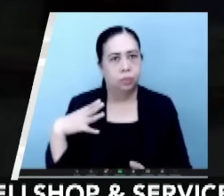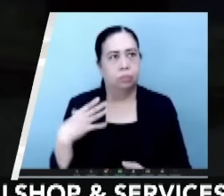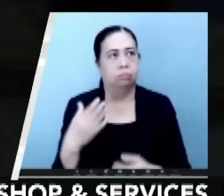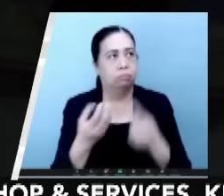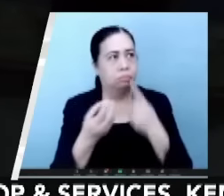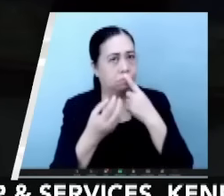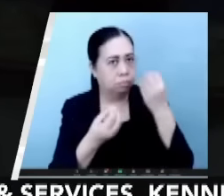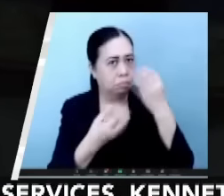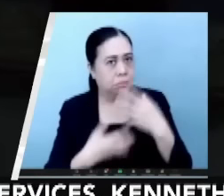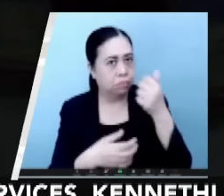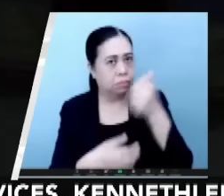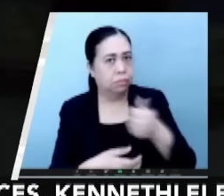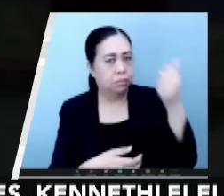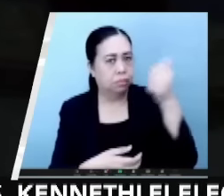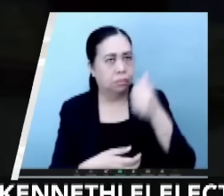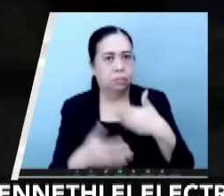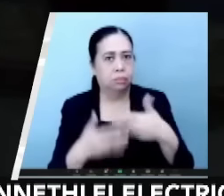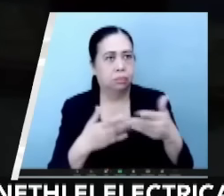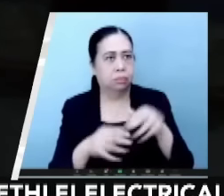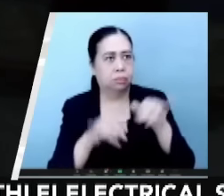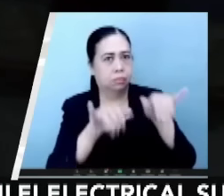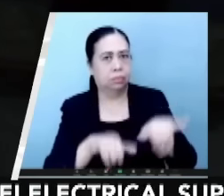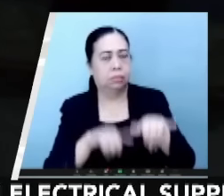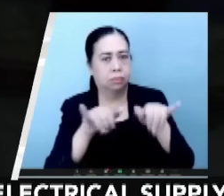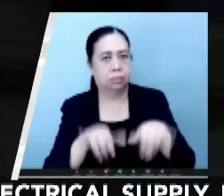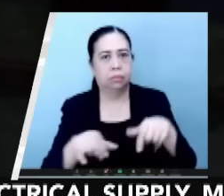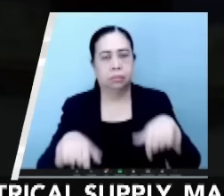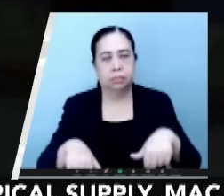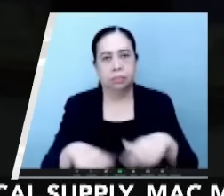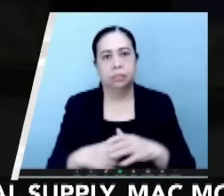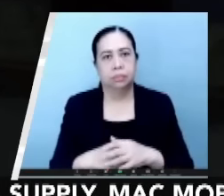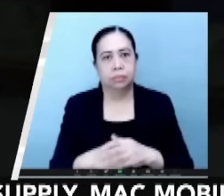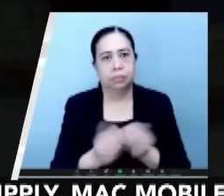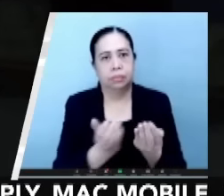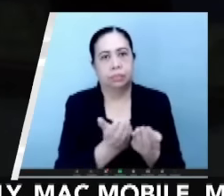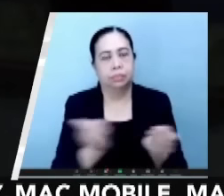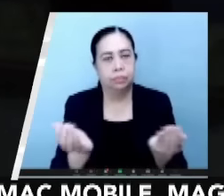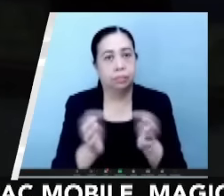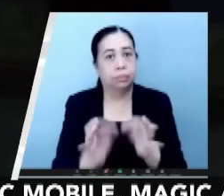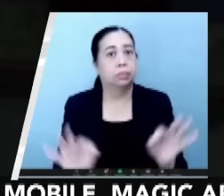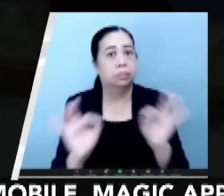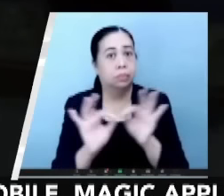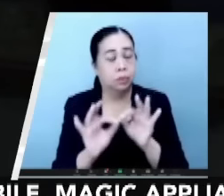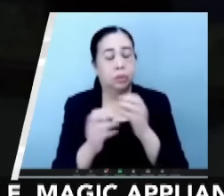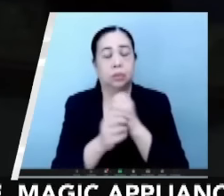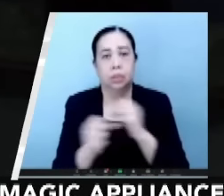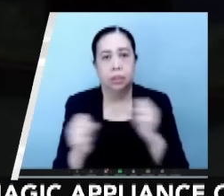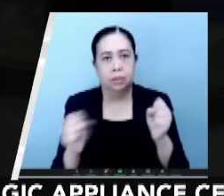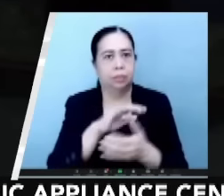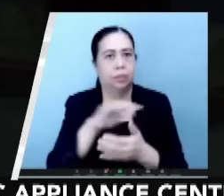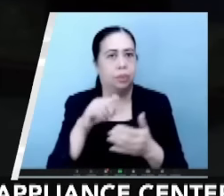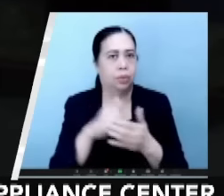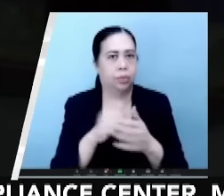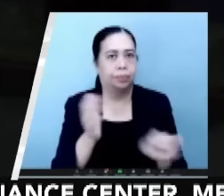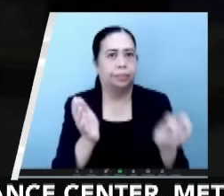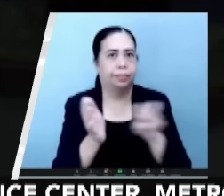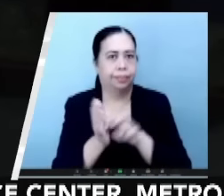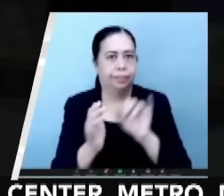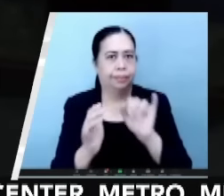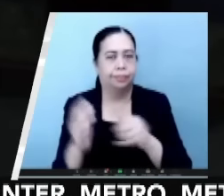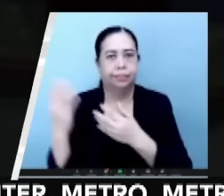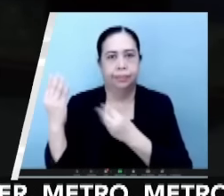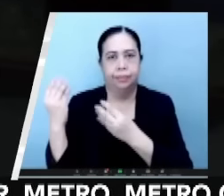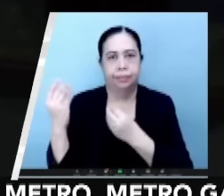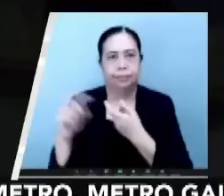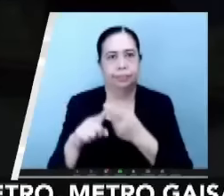Ilang araw man silang nakatenga dito sa Pantalan. Ang mahalaga raw ay ligtas ang lahat ng mga pasahero. Yan ang latest mula rito sa